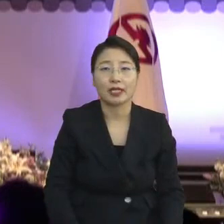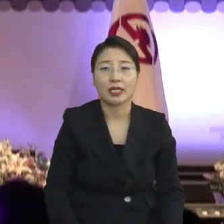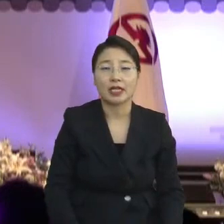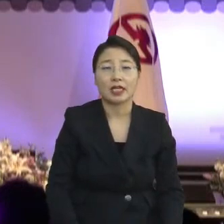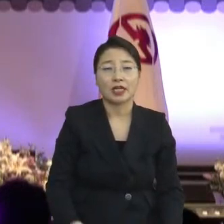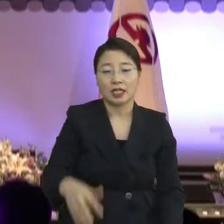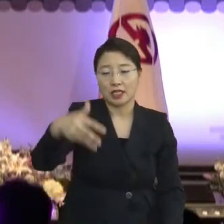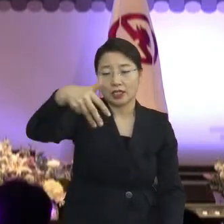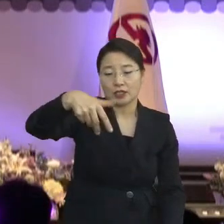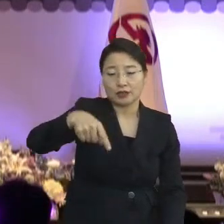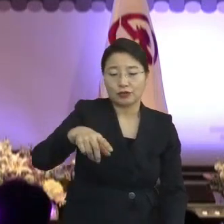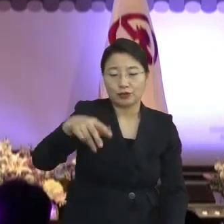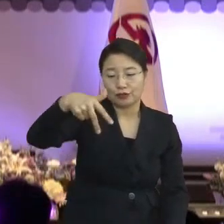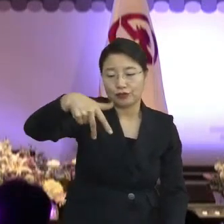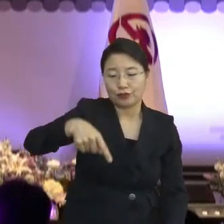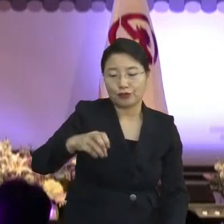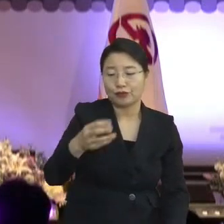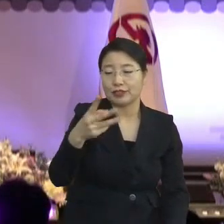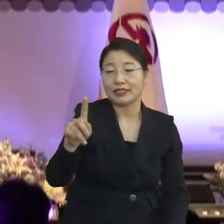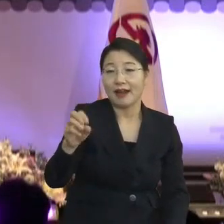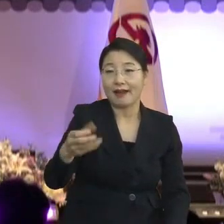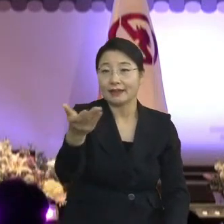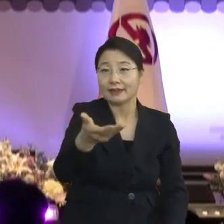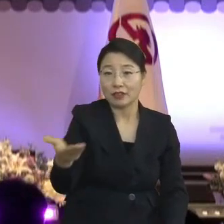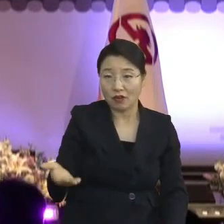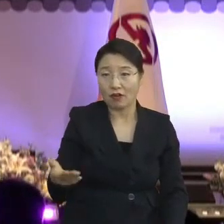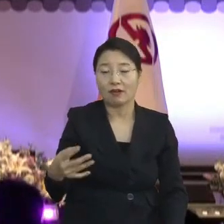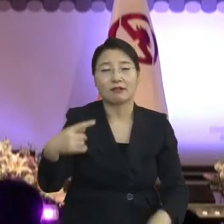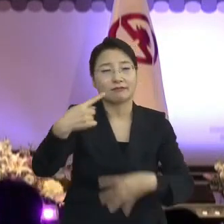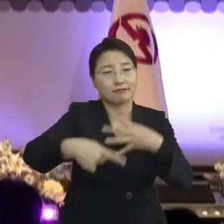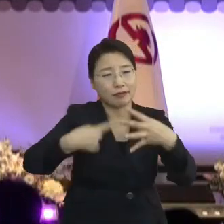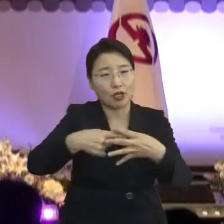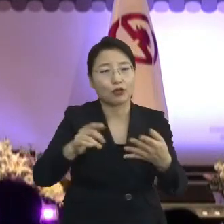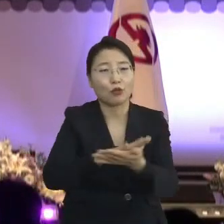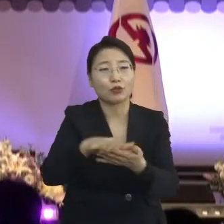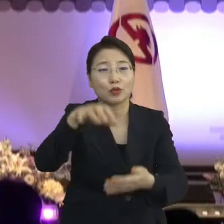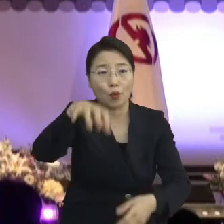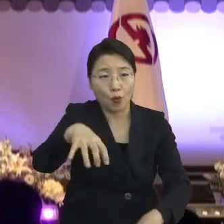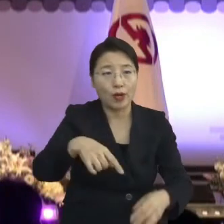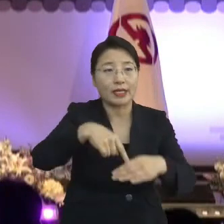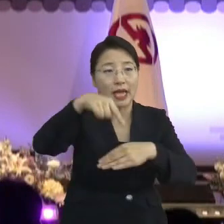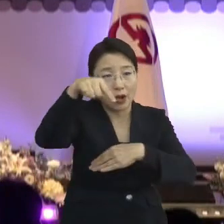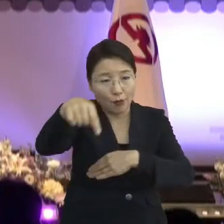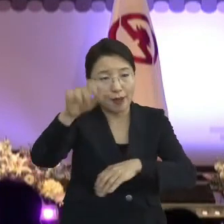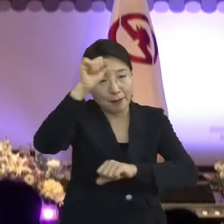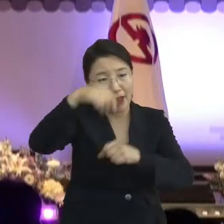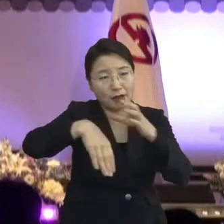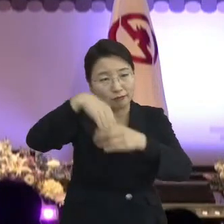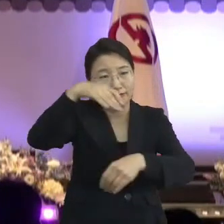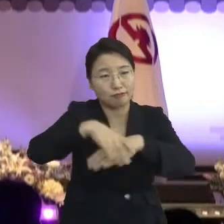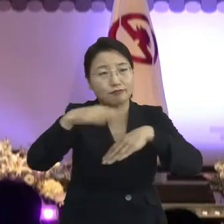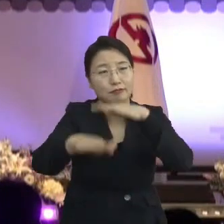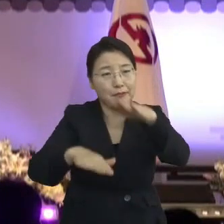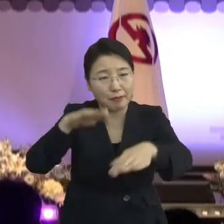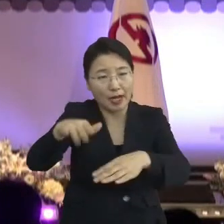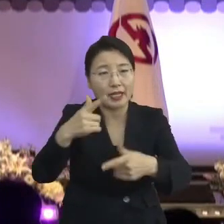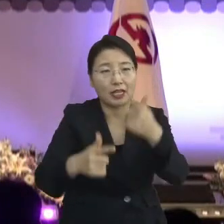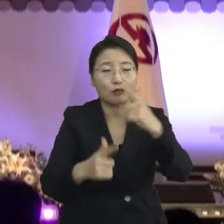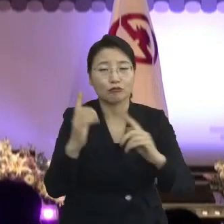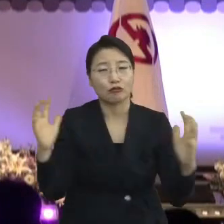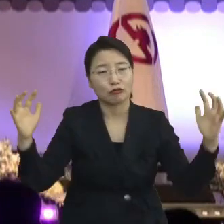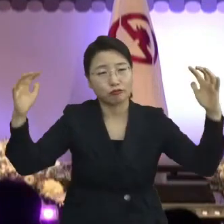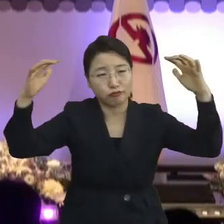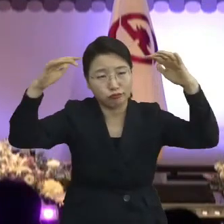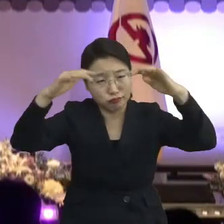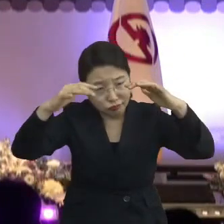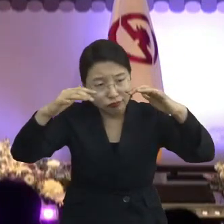중랑천의 사계절 놀이광장과 야외공연장 및 맨발 황토길과 메타세콰이어길을 조성하여